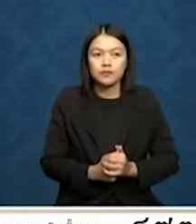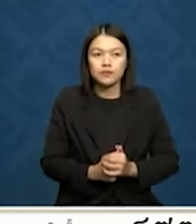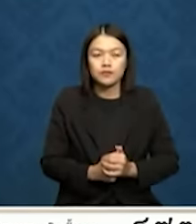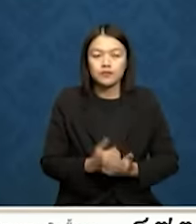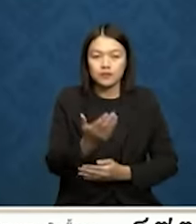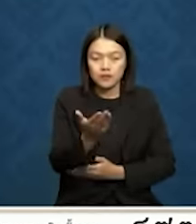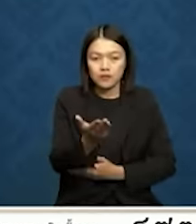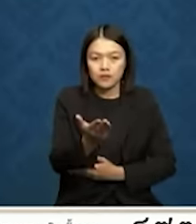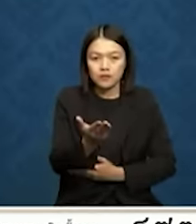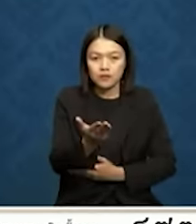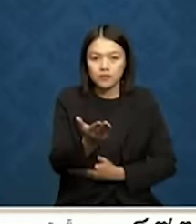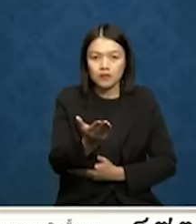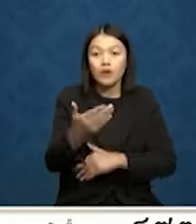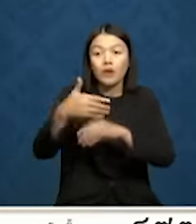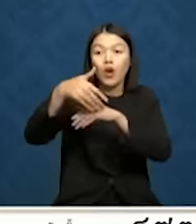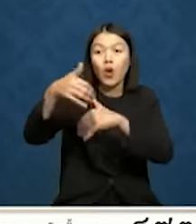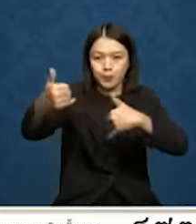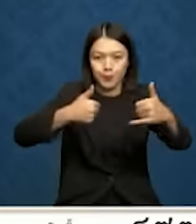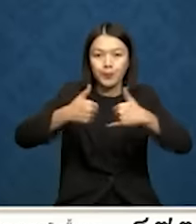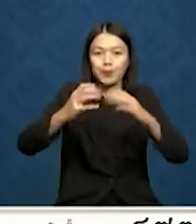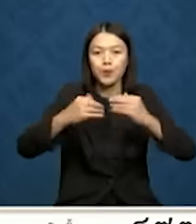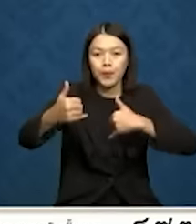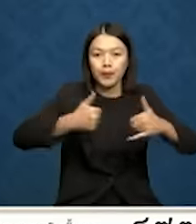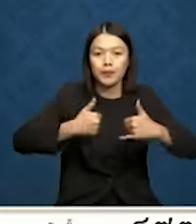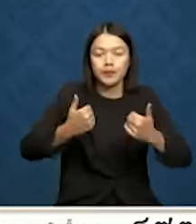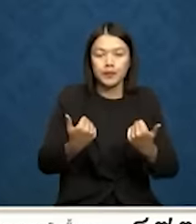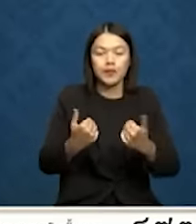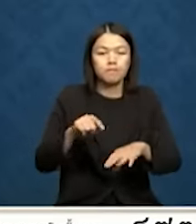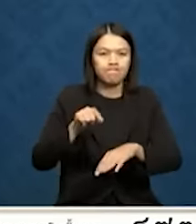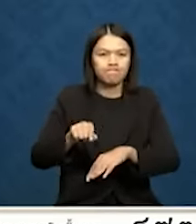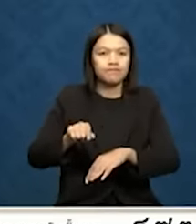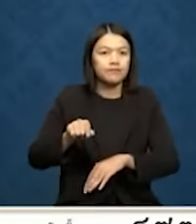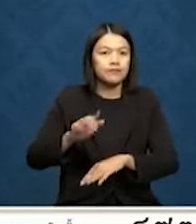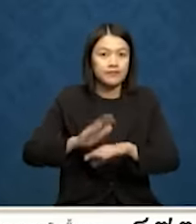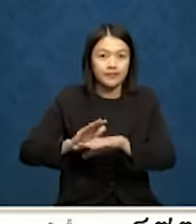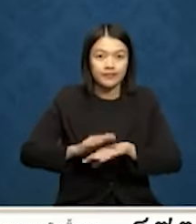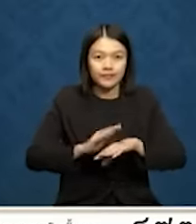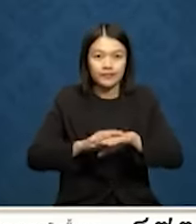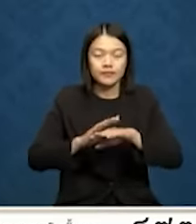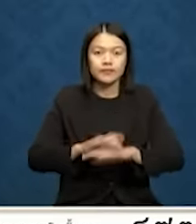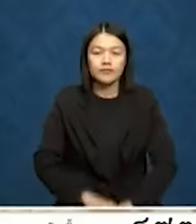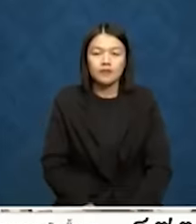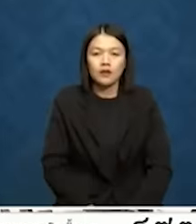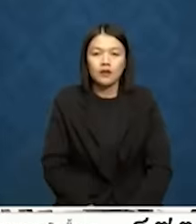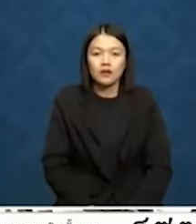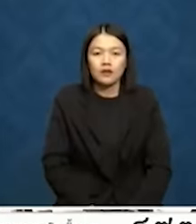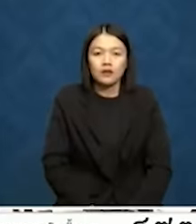ขอเชิญสมาชิกที่อยู่ข้างนอกเข้ามาในห้องประชุมนะผมขอกดสัญญาณหน่อยครับเปิดสมาชิกออกไปข้างนอกหลายท่าน